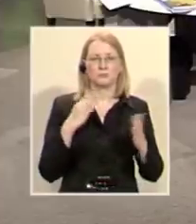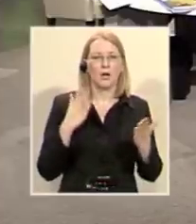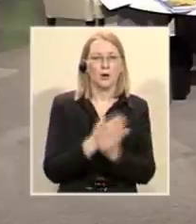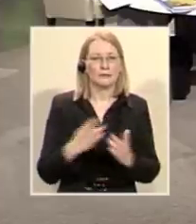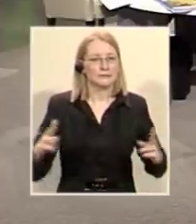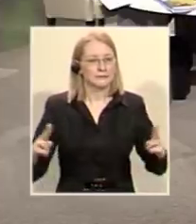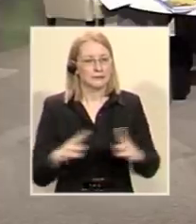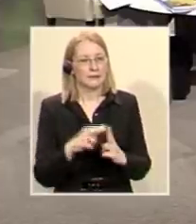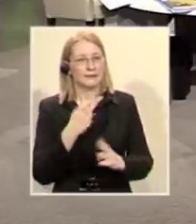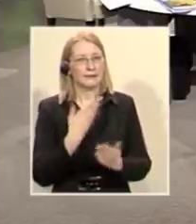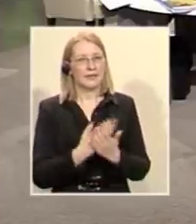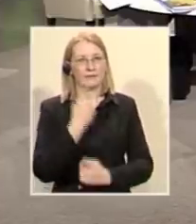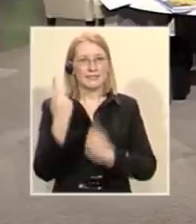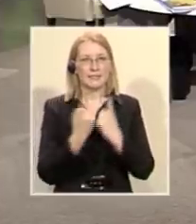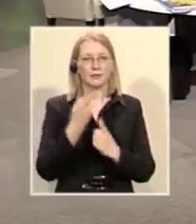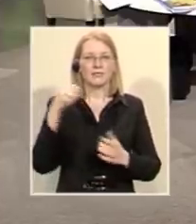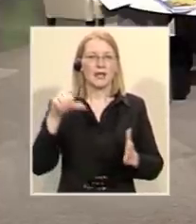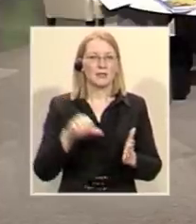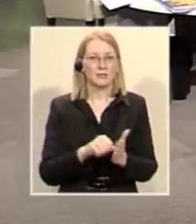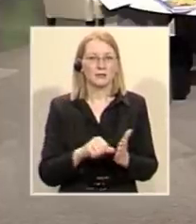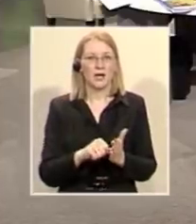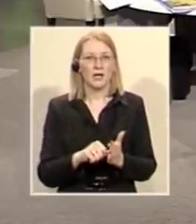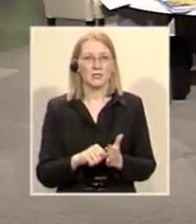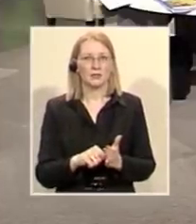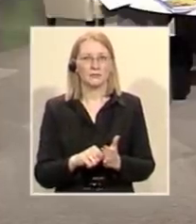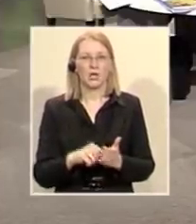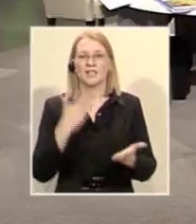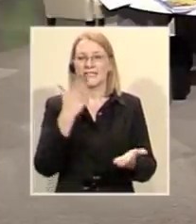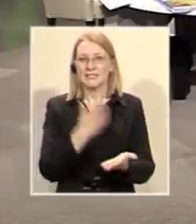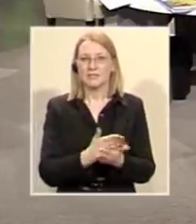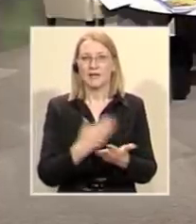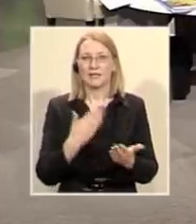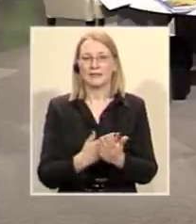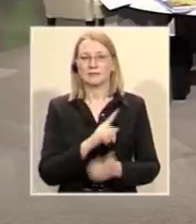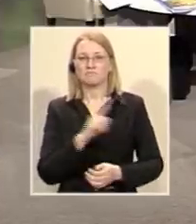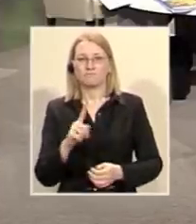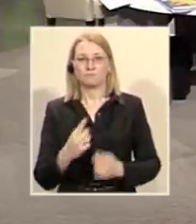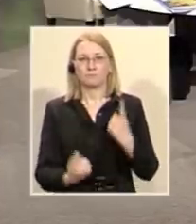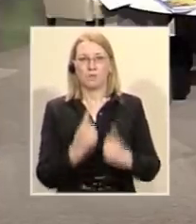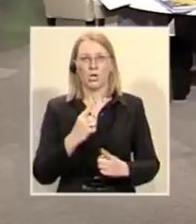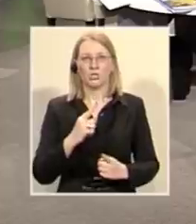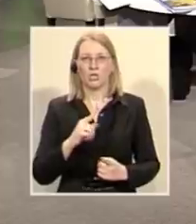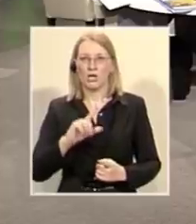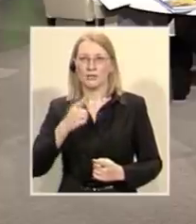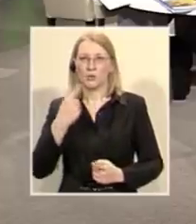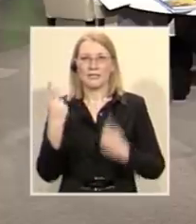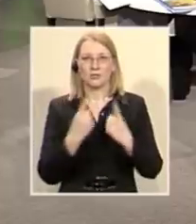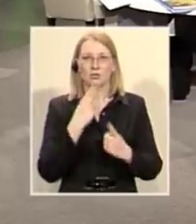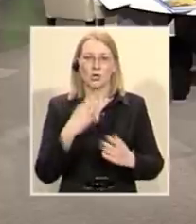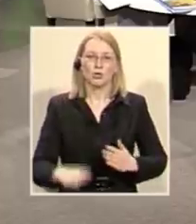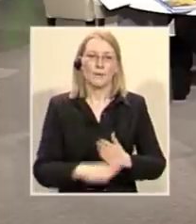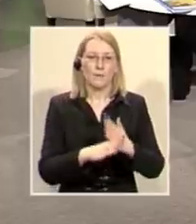takve situacije, ali naravno, uvijek za svaki takav negativan postoji onaj koji će te saslušati, koji će ti